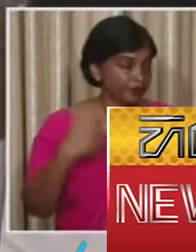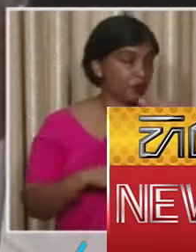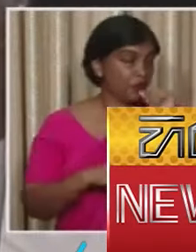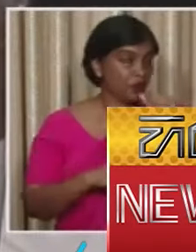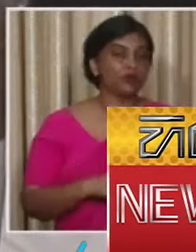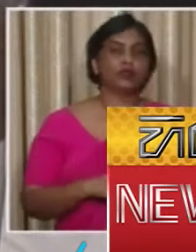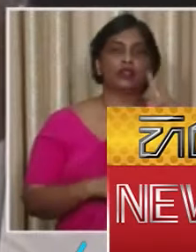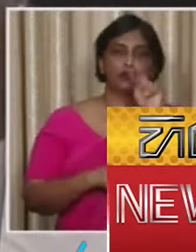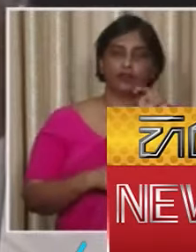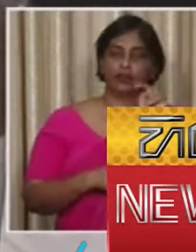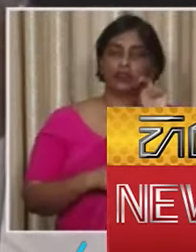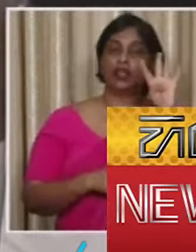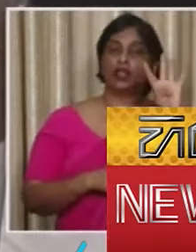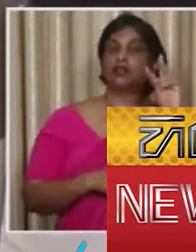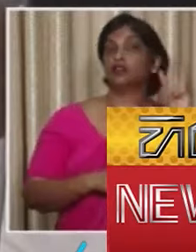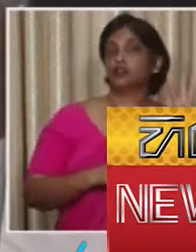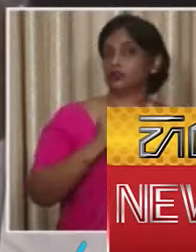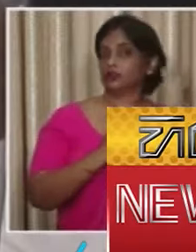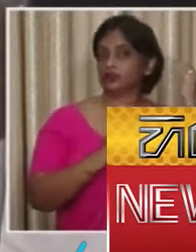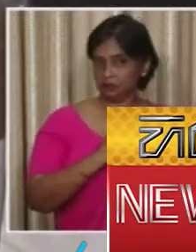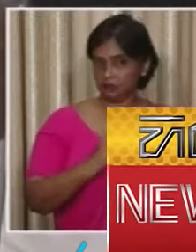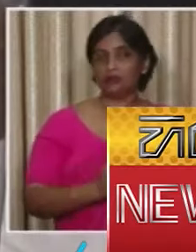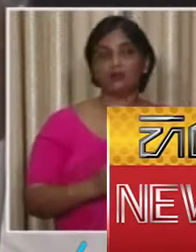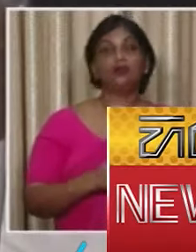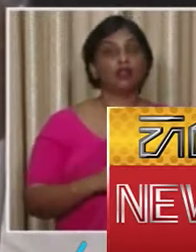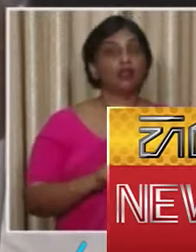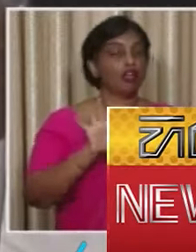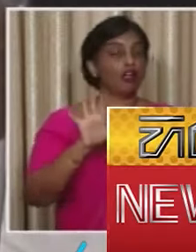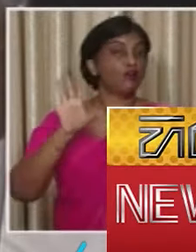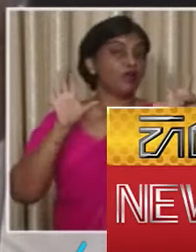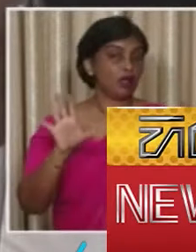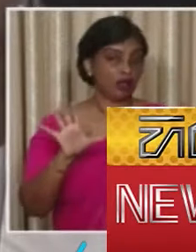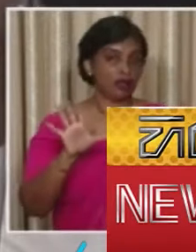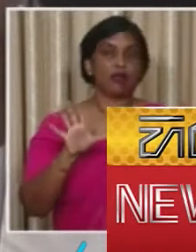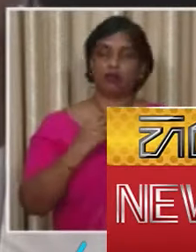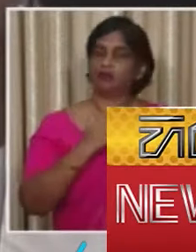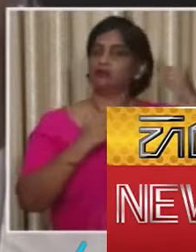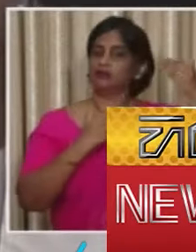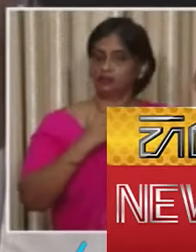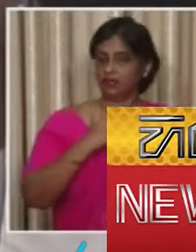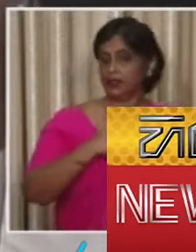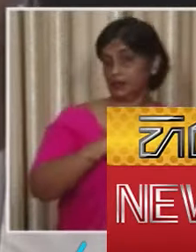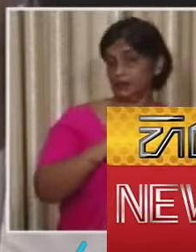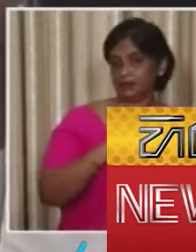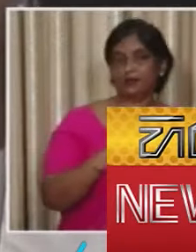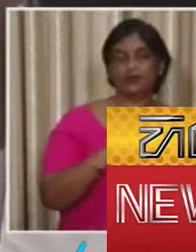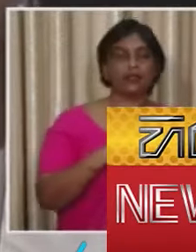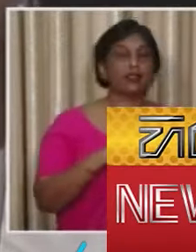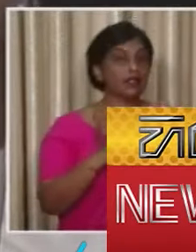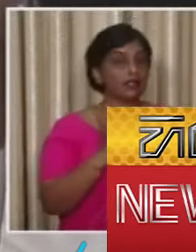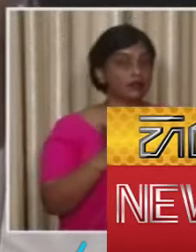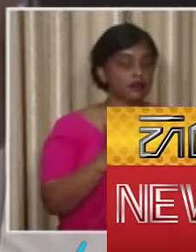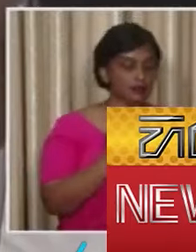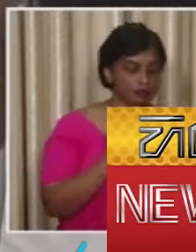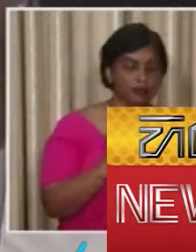යුත්තේ 2043 වසරේදී. ඒ තමයි වසර 8ක අපි දික් කරලා තියෙන කාලය. ණය සේවා